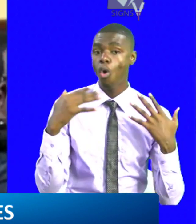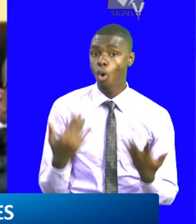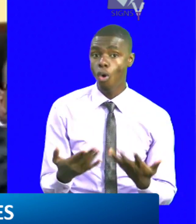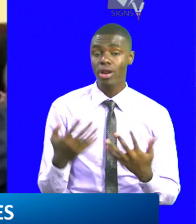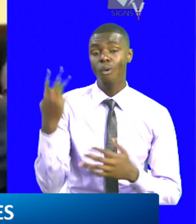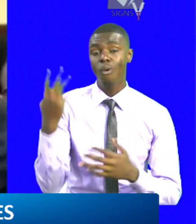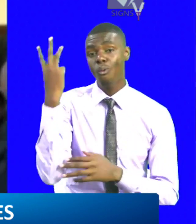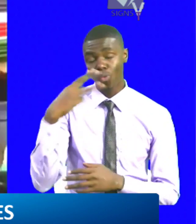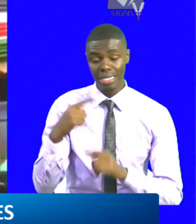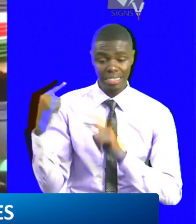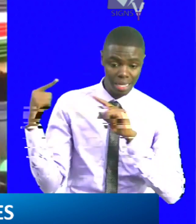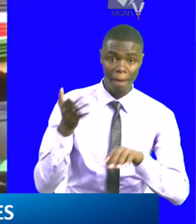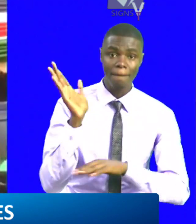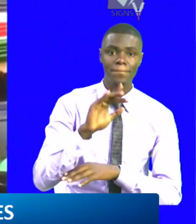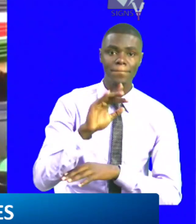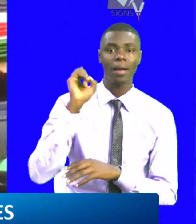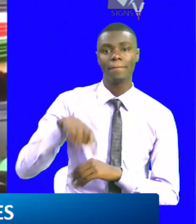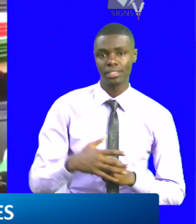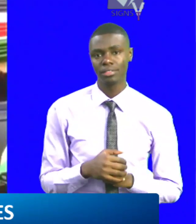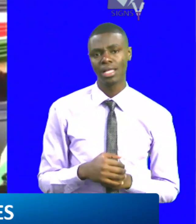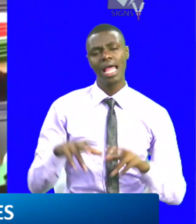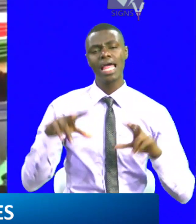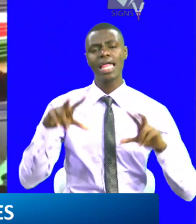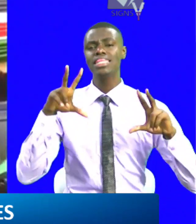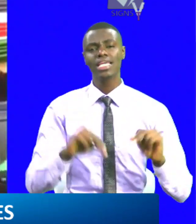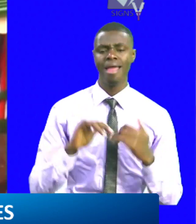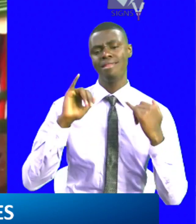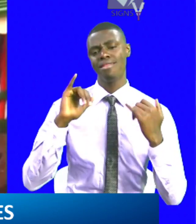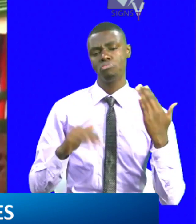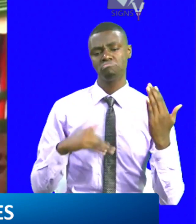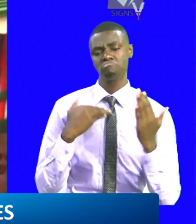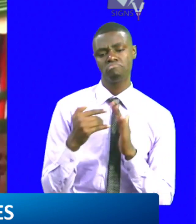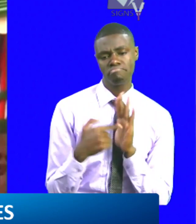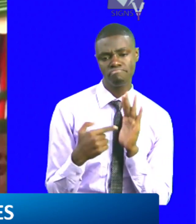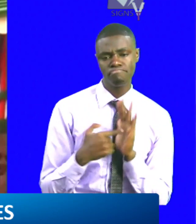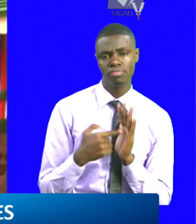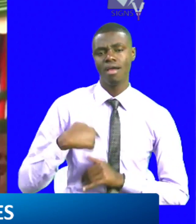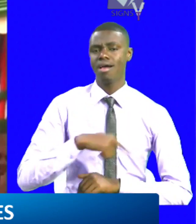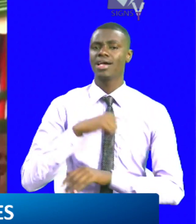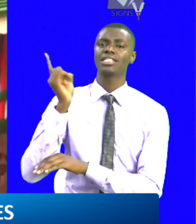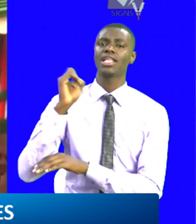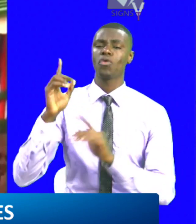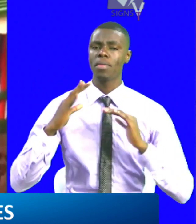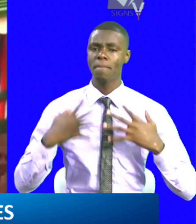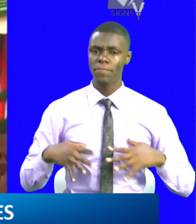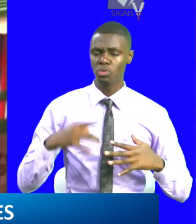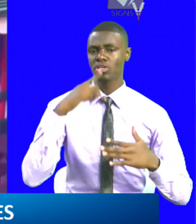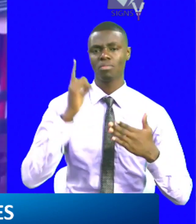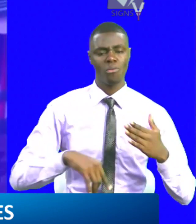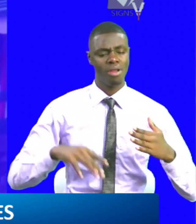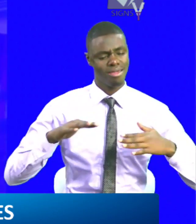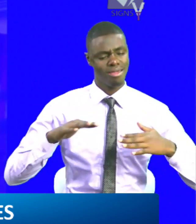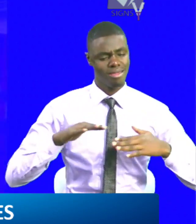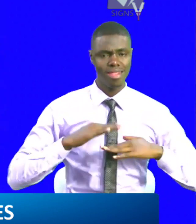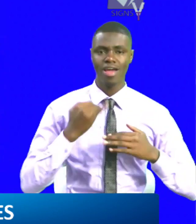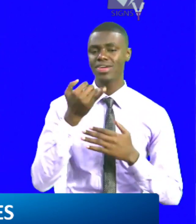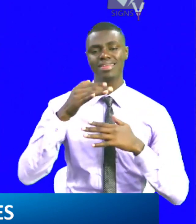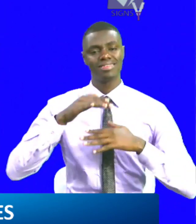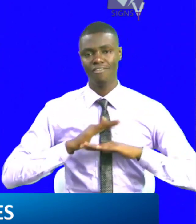our Constitution because it is the Constitution that makes us what we are as Kenyans. Sisi tulikuwa tunafanya maandamano ya